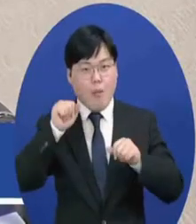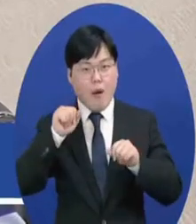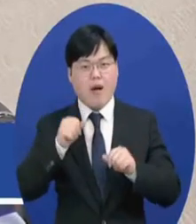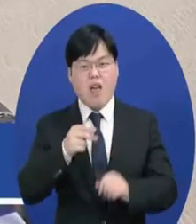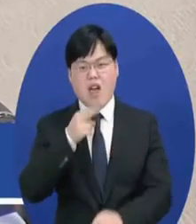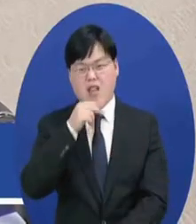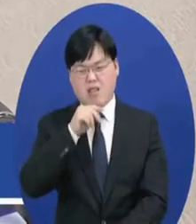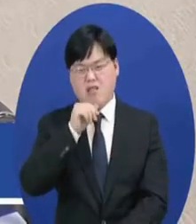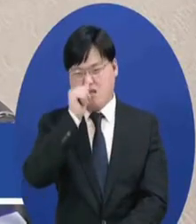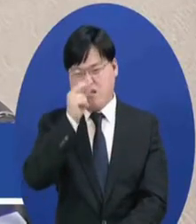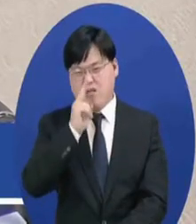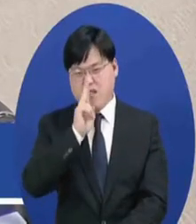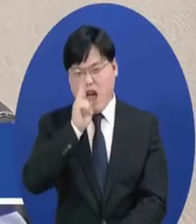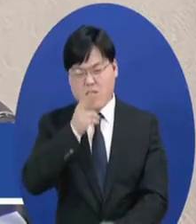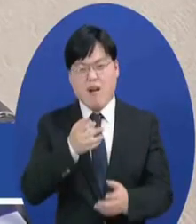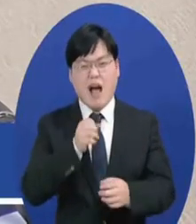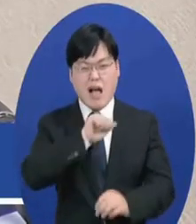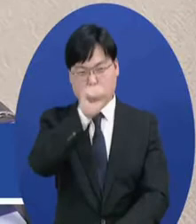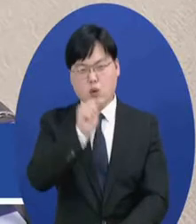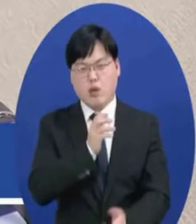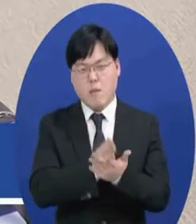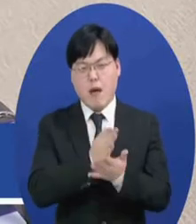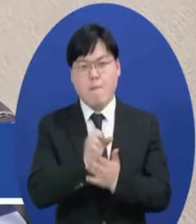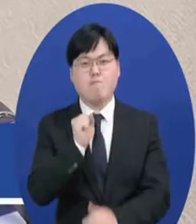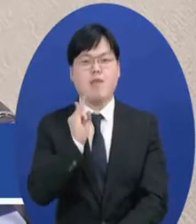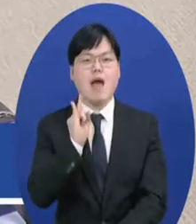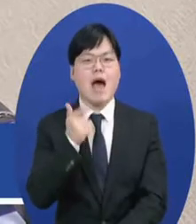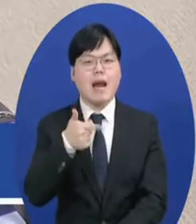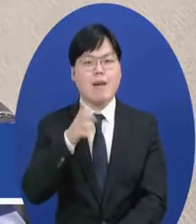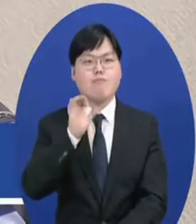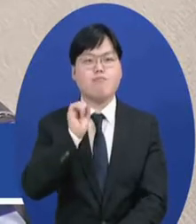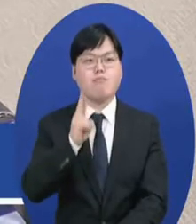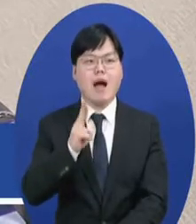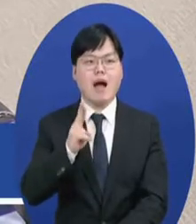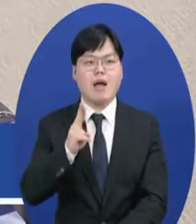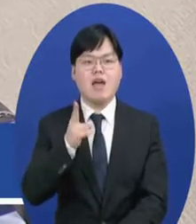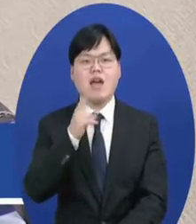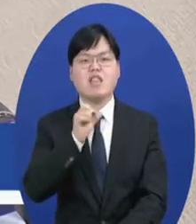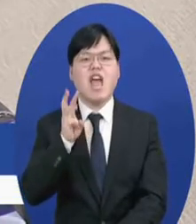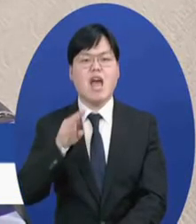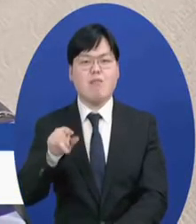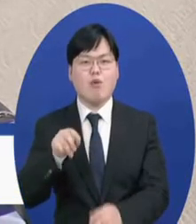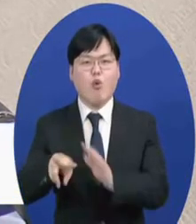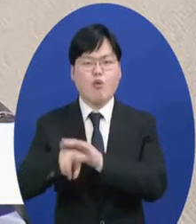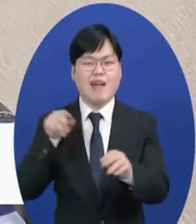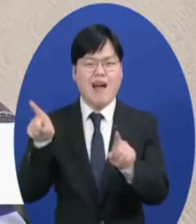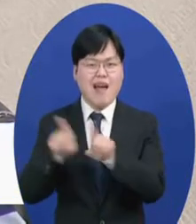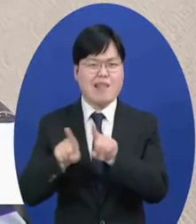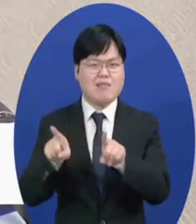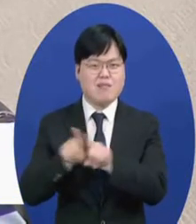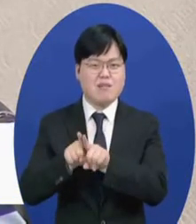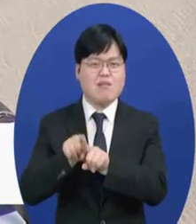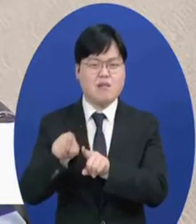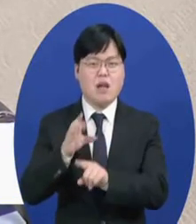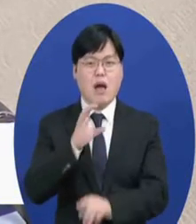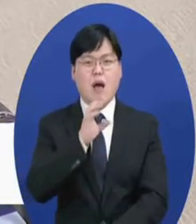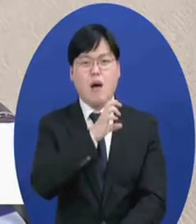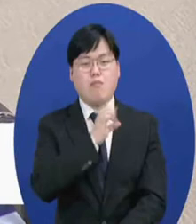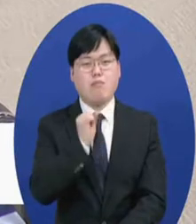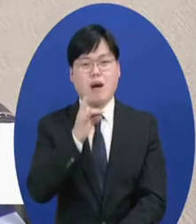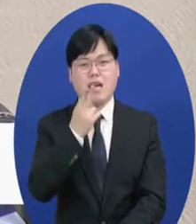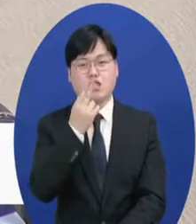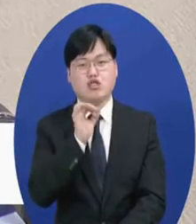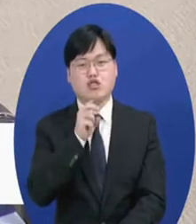байгуулалттайгаар дээрэмддэг асуудал яригдж байгаа. Энэ Ариг банкыг дээрэмдж байгаа дээрэмдэх тухай схем энэ баасан цогт